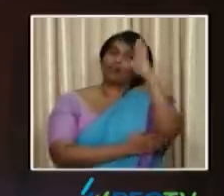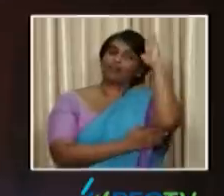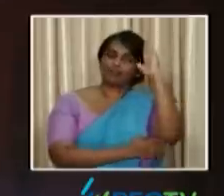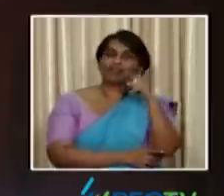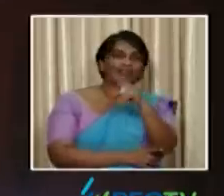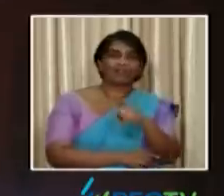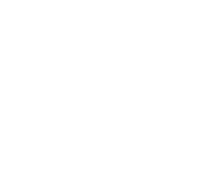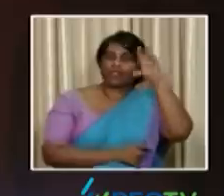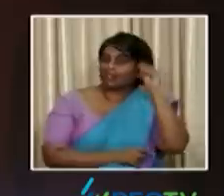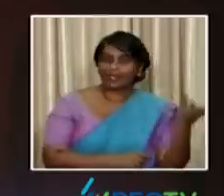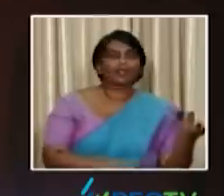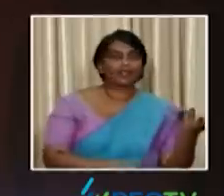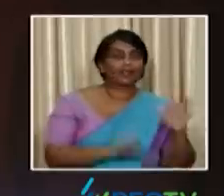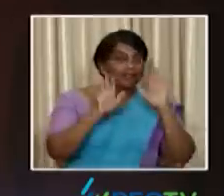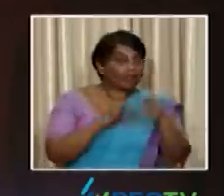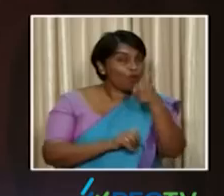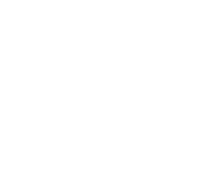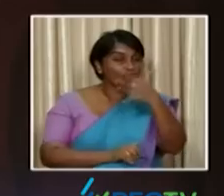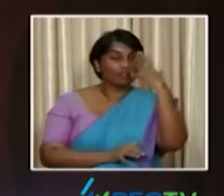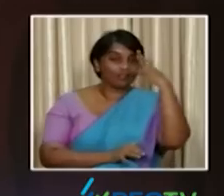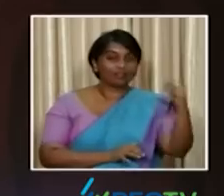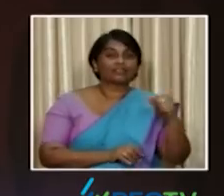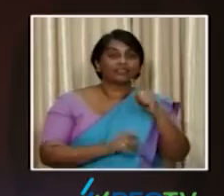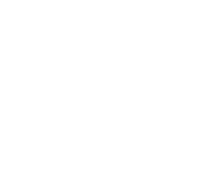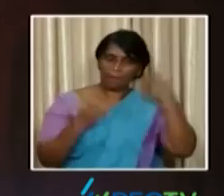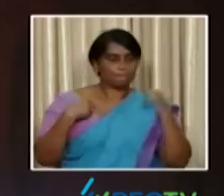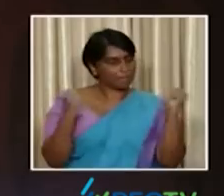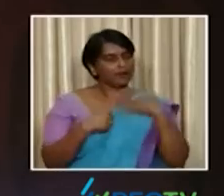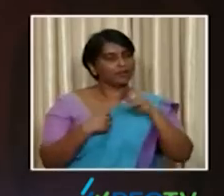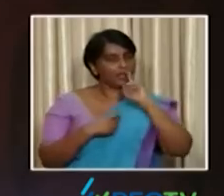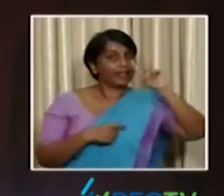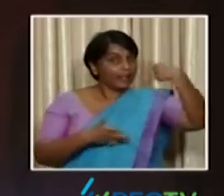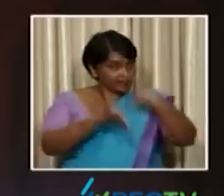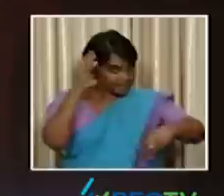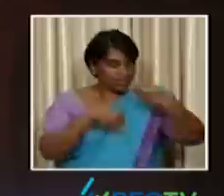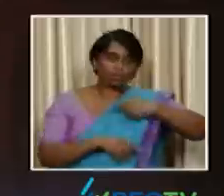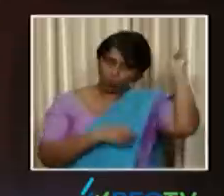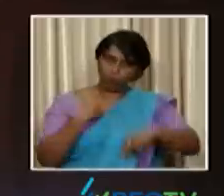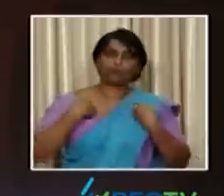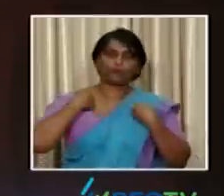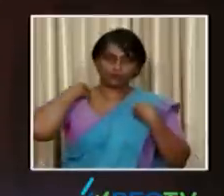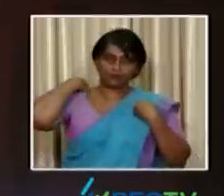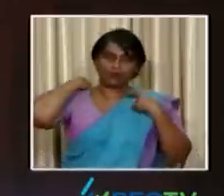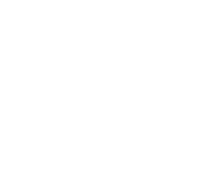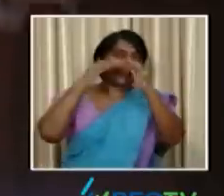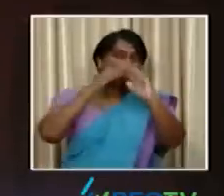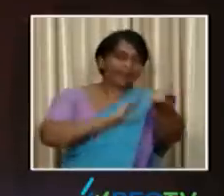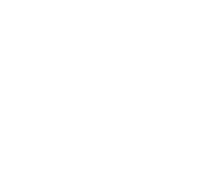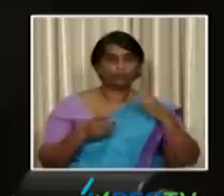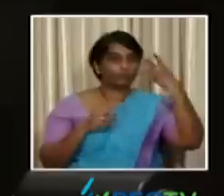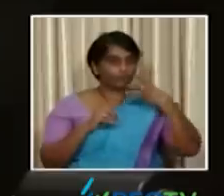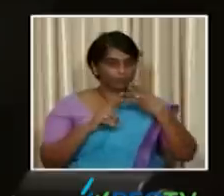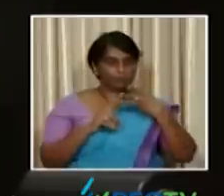ඕගොල්ලන්ට ප්‍රජාතන්ත්‍රවාදයක් නැහැ. හැබැයි හොඳට මතක තියාගන්න ඊළඟ පාර ගෙදර හෙට ජන්දියක් තියන අපි දිනනවා. හරිද? ඔයා ගෙදර කියලා මං